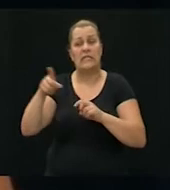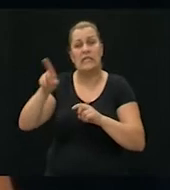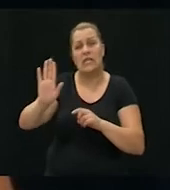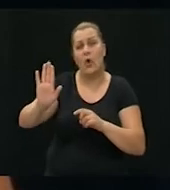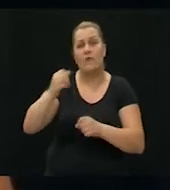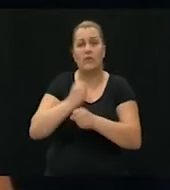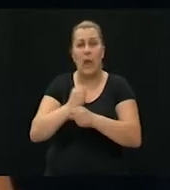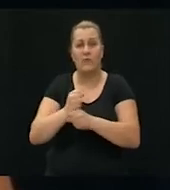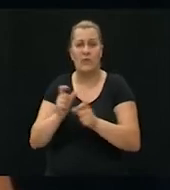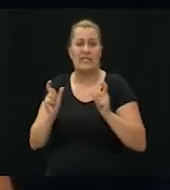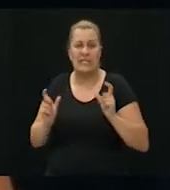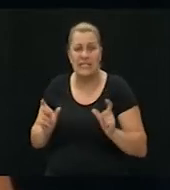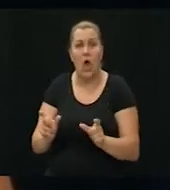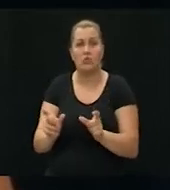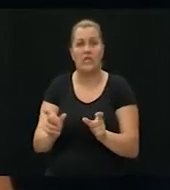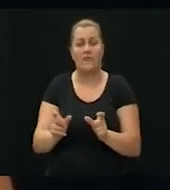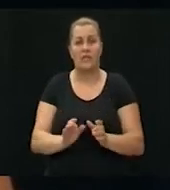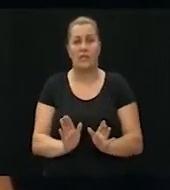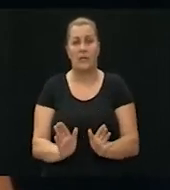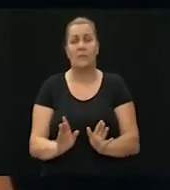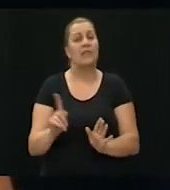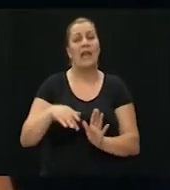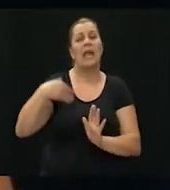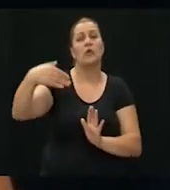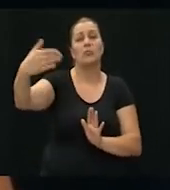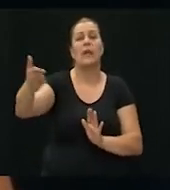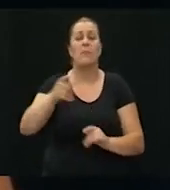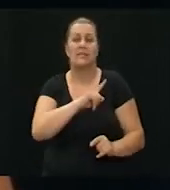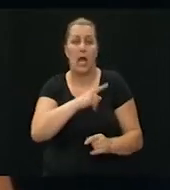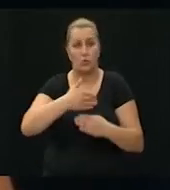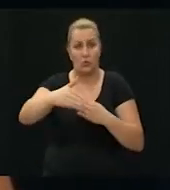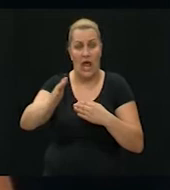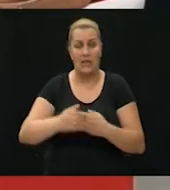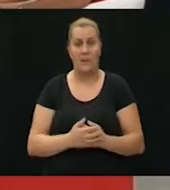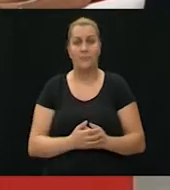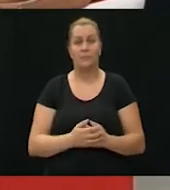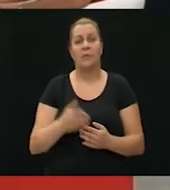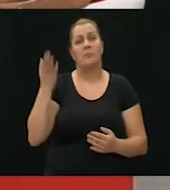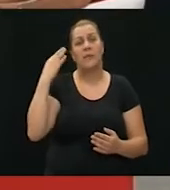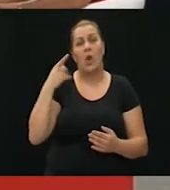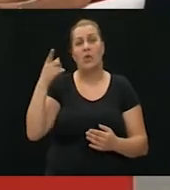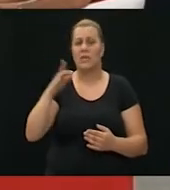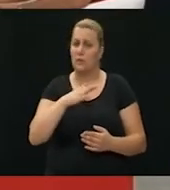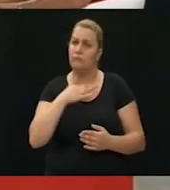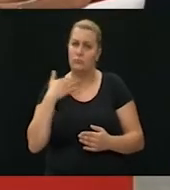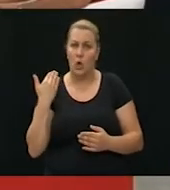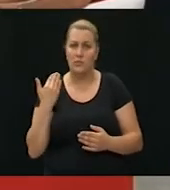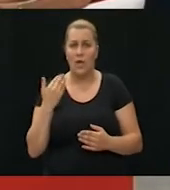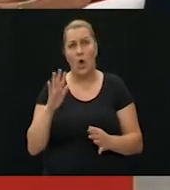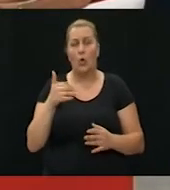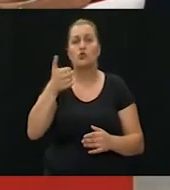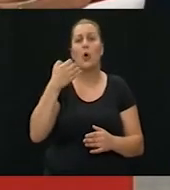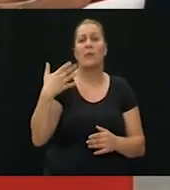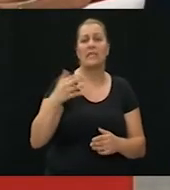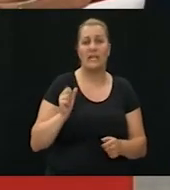njihovo djelovanje, odnosno zaustaviti ih da ne iđu dalje prema gradu Zadru. A bilo ih je poprilično, bilo ih jedno